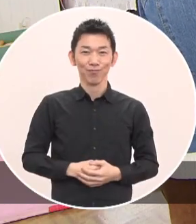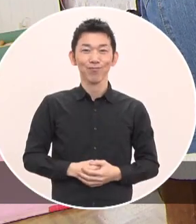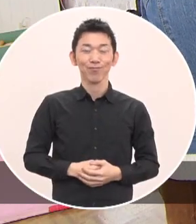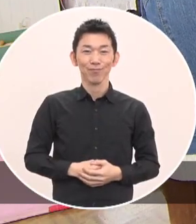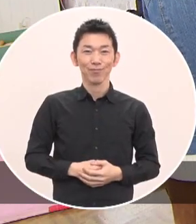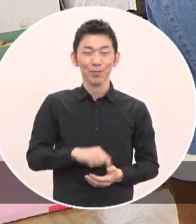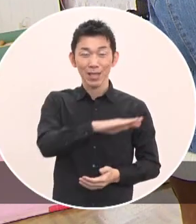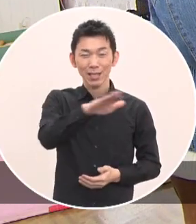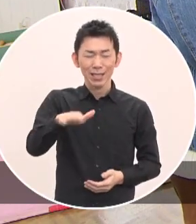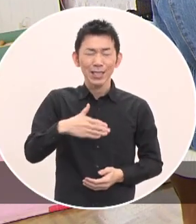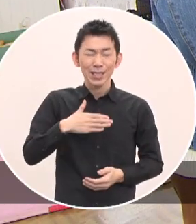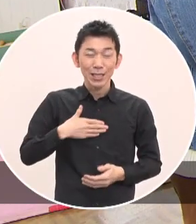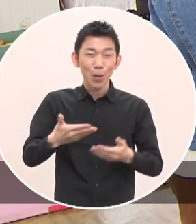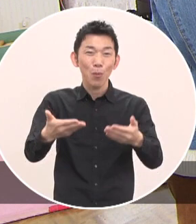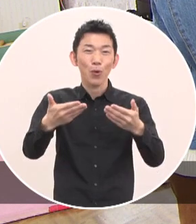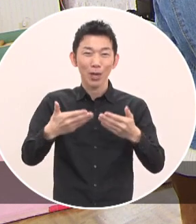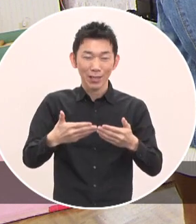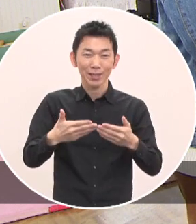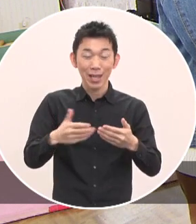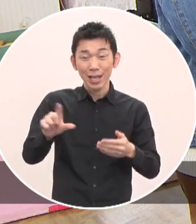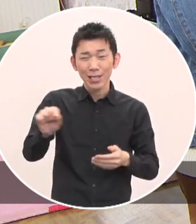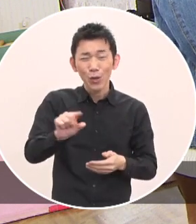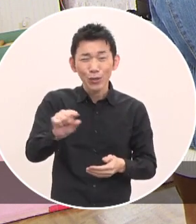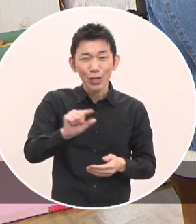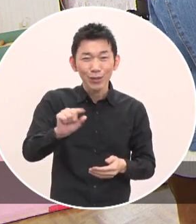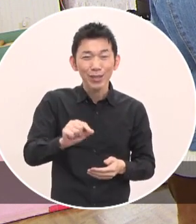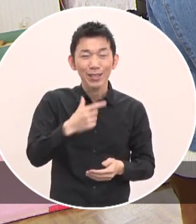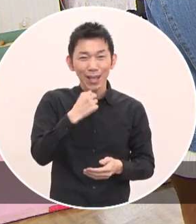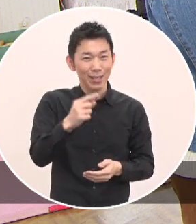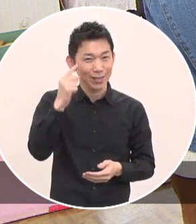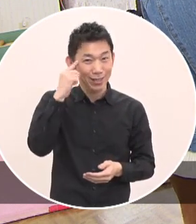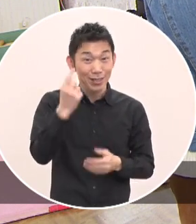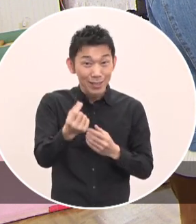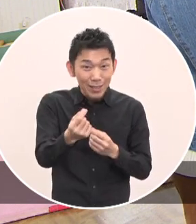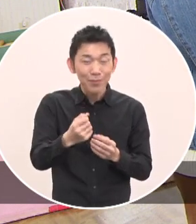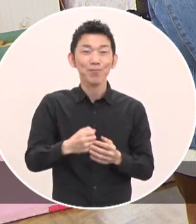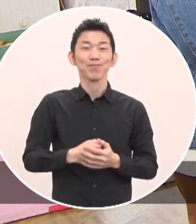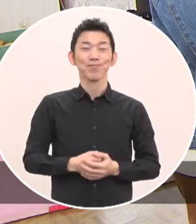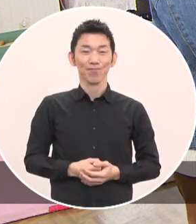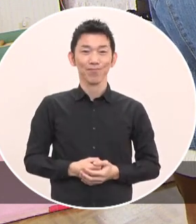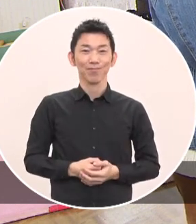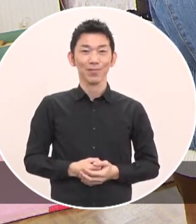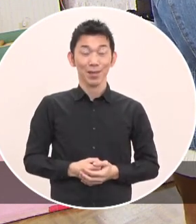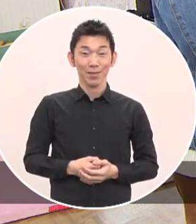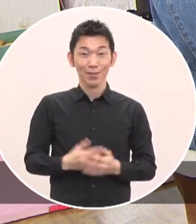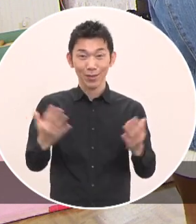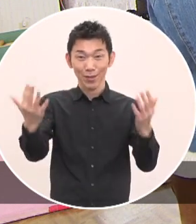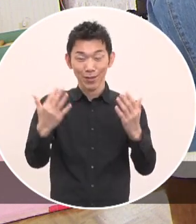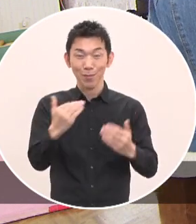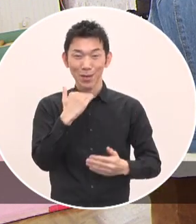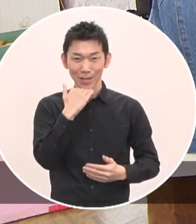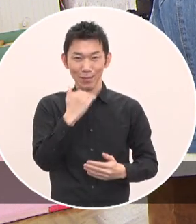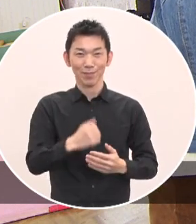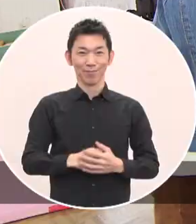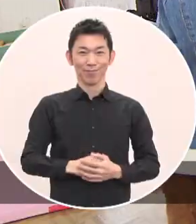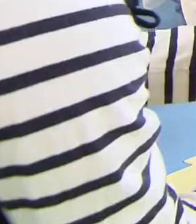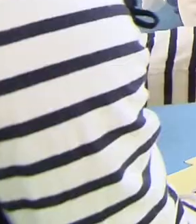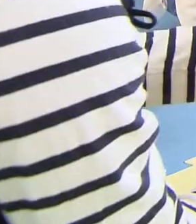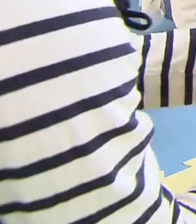人に知っていただいてたくさんの人に利用していただきたいですねそうですねご利用お待ちしております